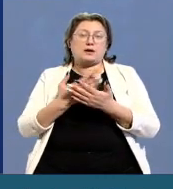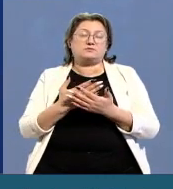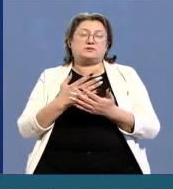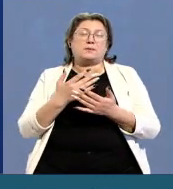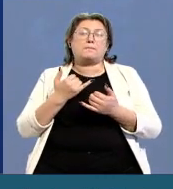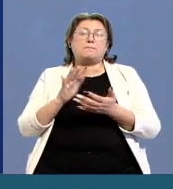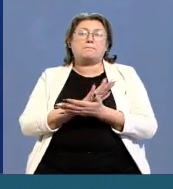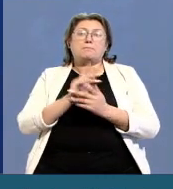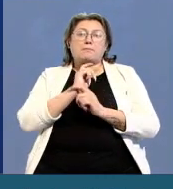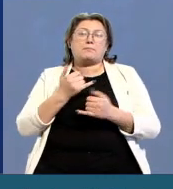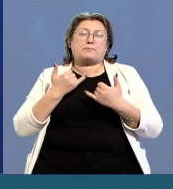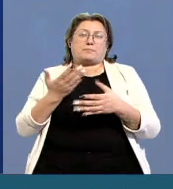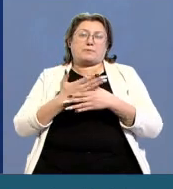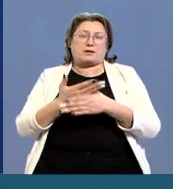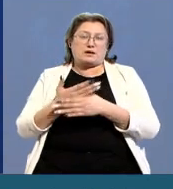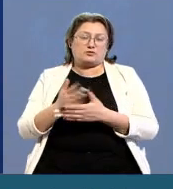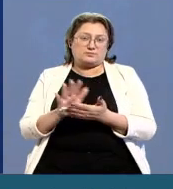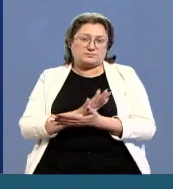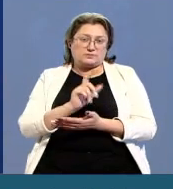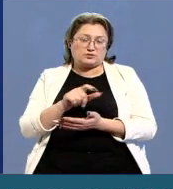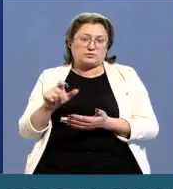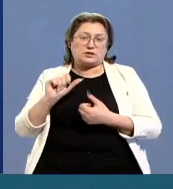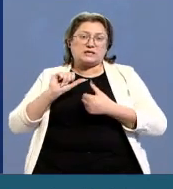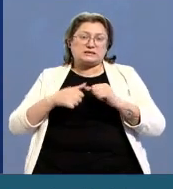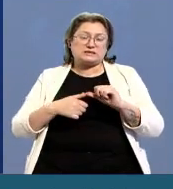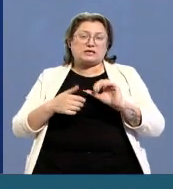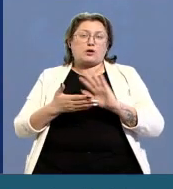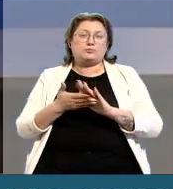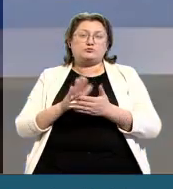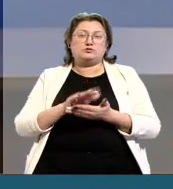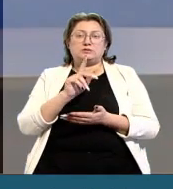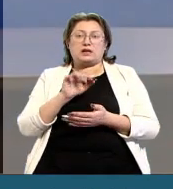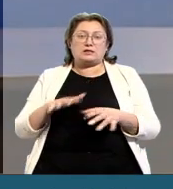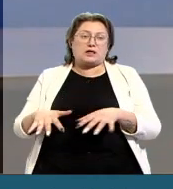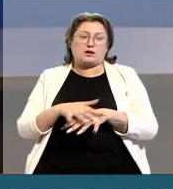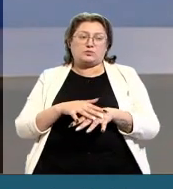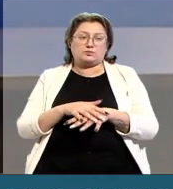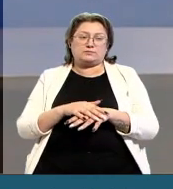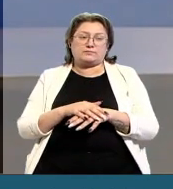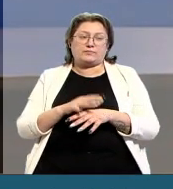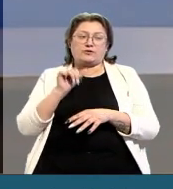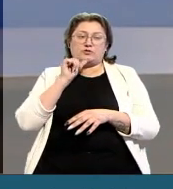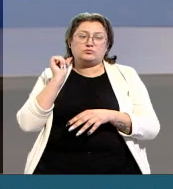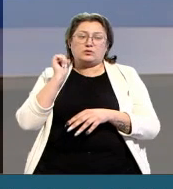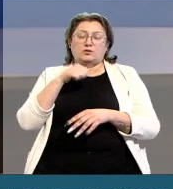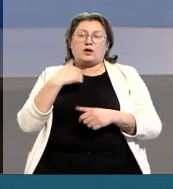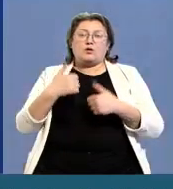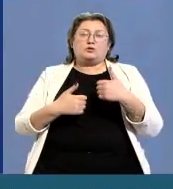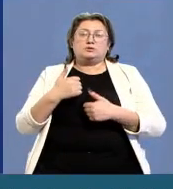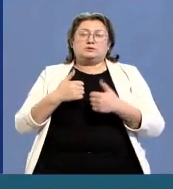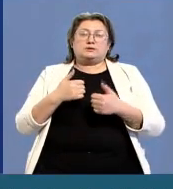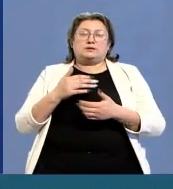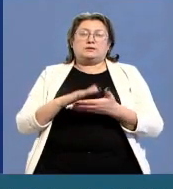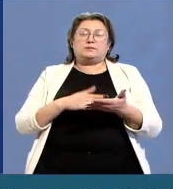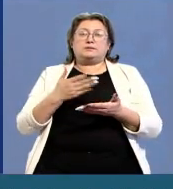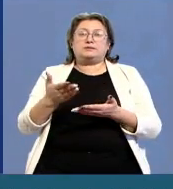жер, батыл жүрек, мейірім жолында қайырымдылық тарихы сынды номинациялар бар. Өткен жылы байқауға өңірімізден 91 өтініш түсіп,